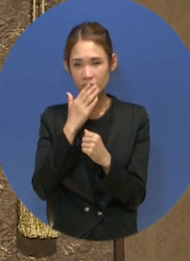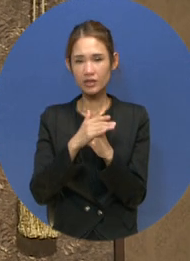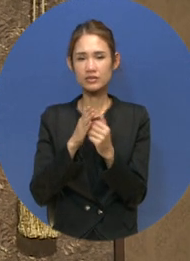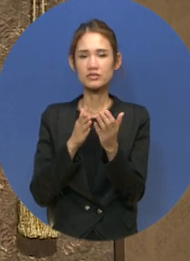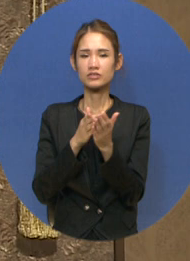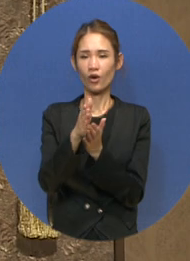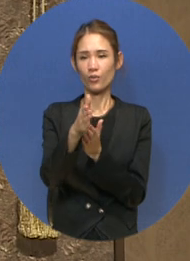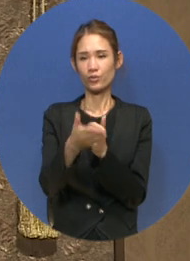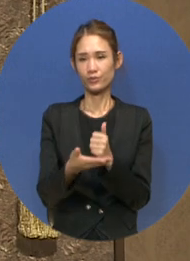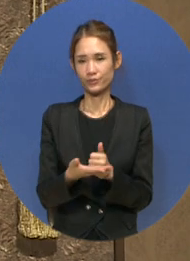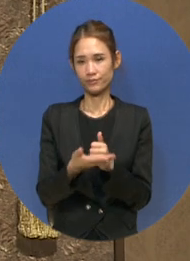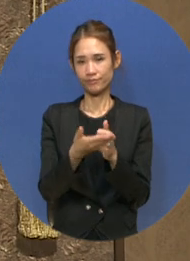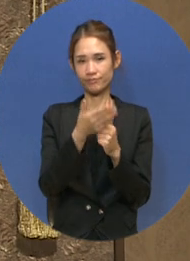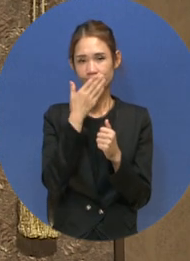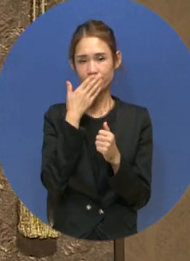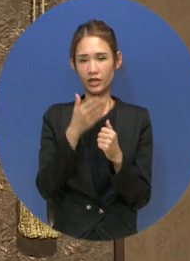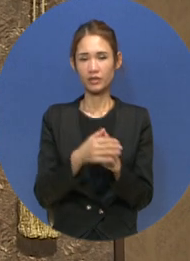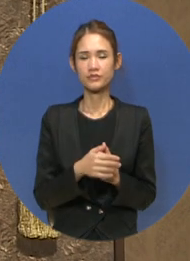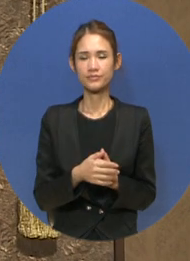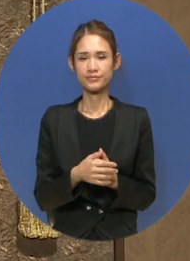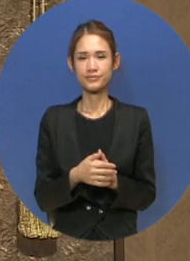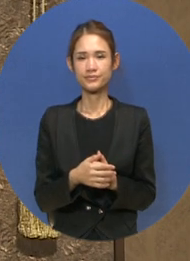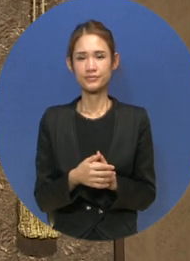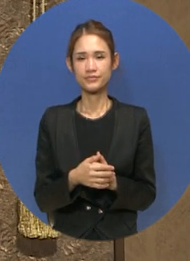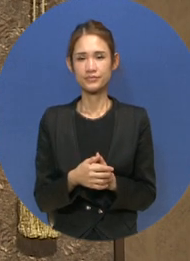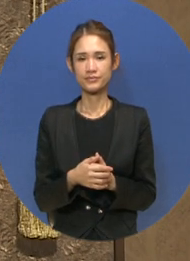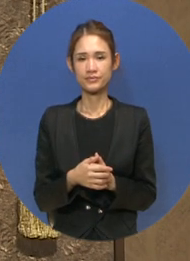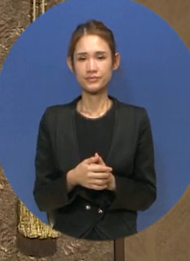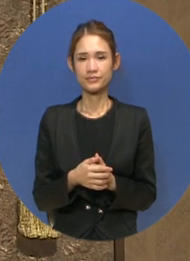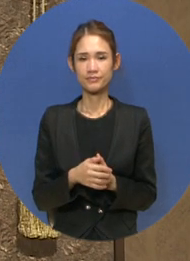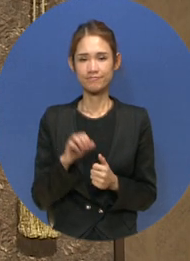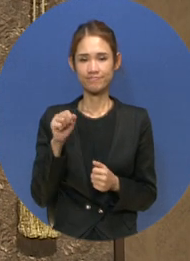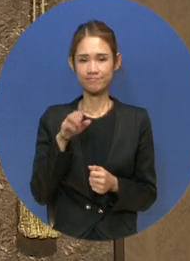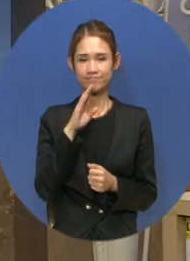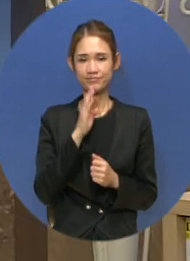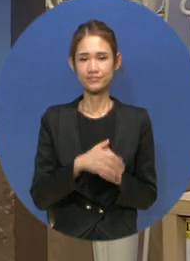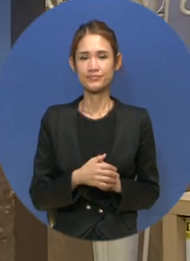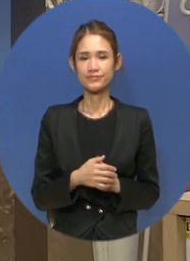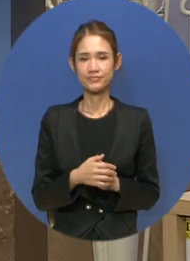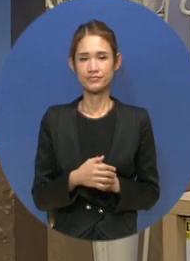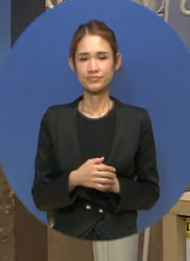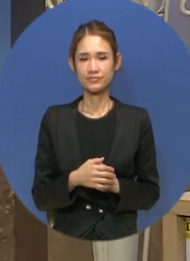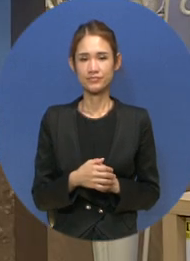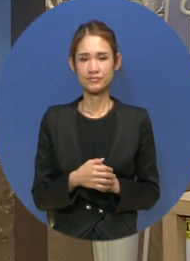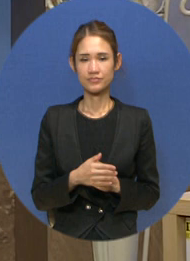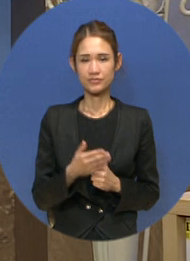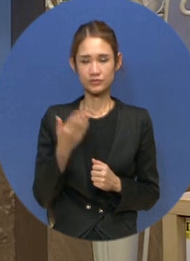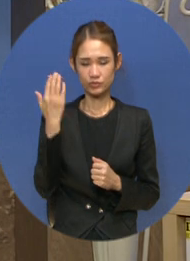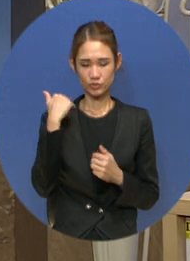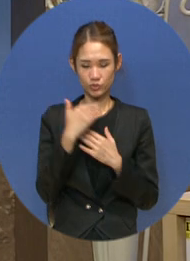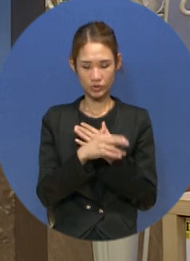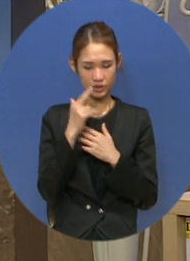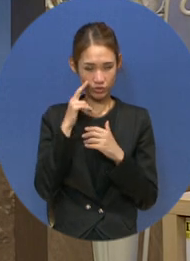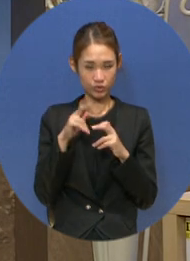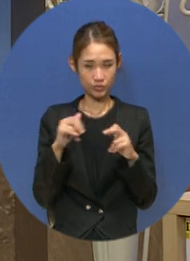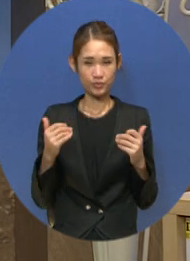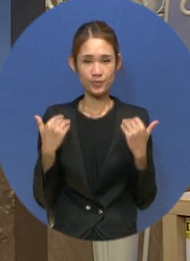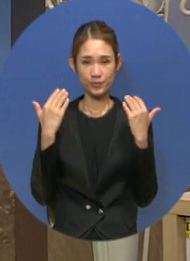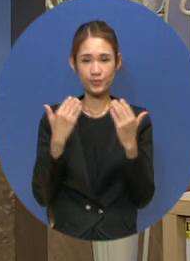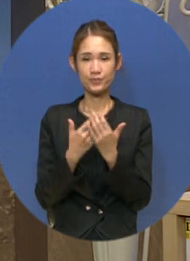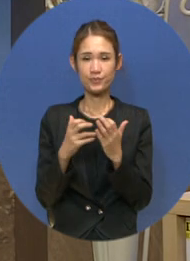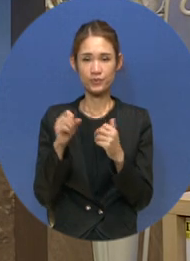수 있는 부분들의 가능성이 더 높다 이렇게 얘기할 수 있는 것입니다. 네, 맞습니다. 그리고 또 이 최중증